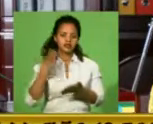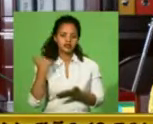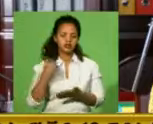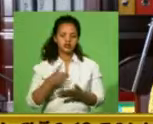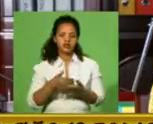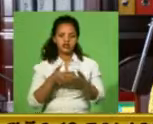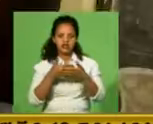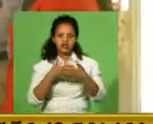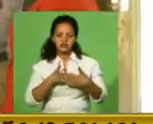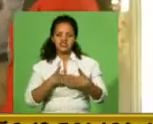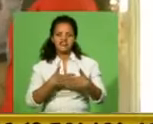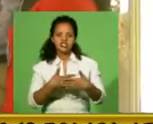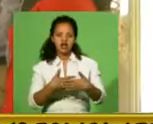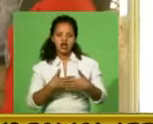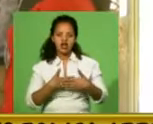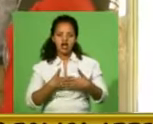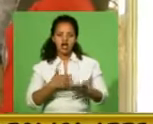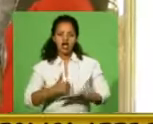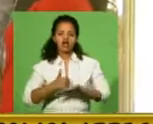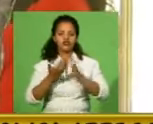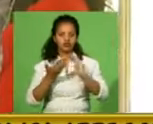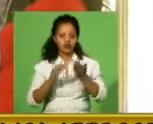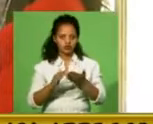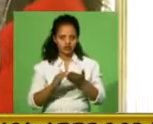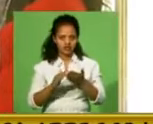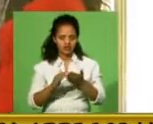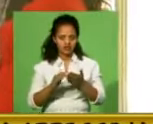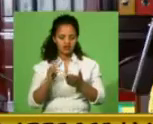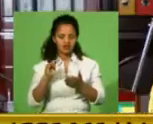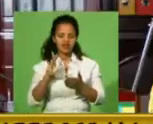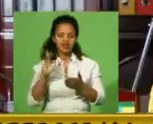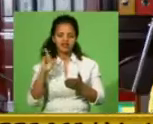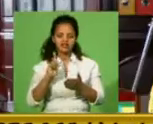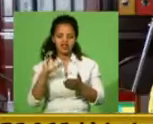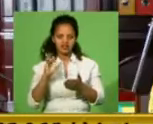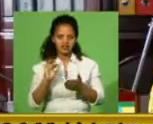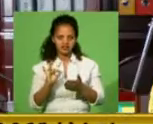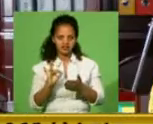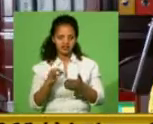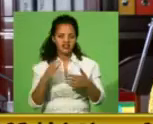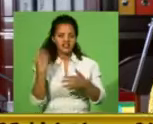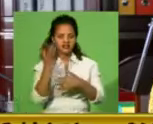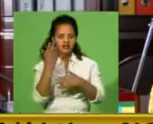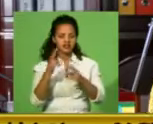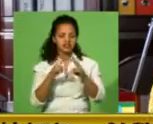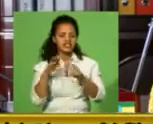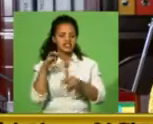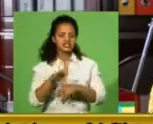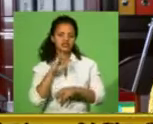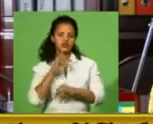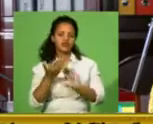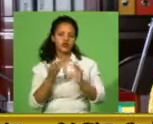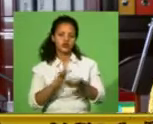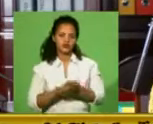መተንፈሻ አጋዥ የሆነው የሜካኒካል ቬንቲሌተር በጣም ግድ እንትን የግድ ነው